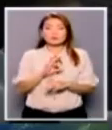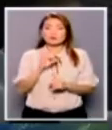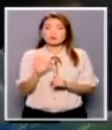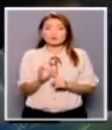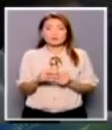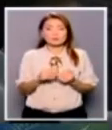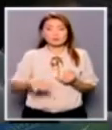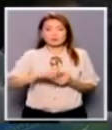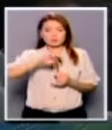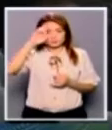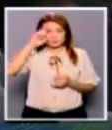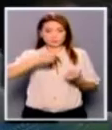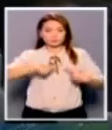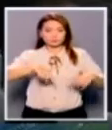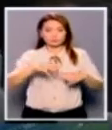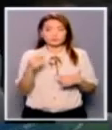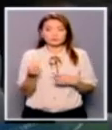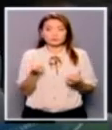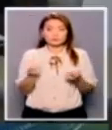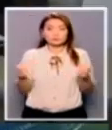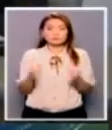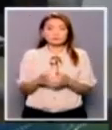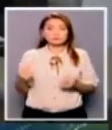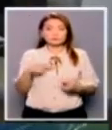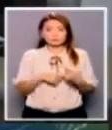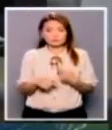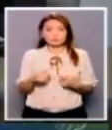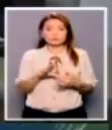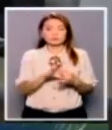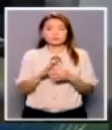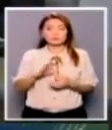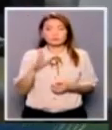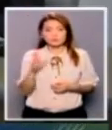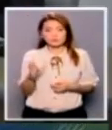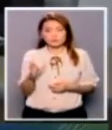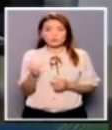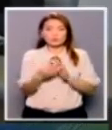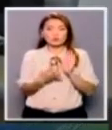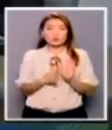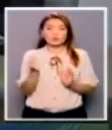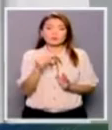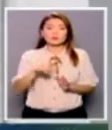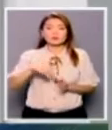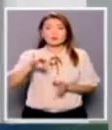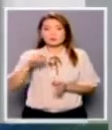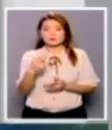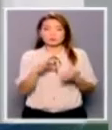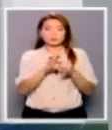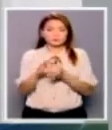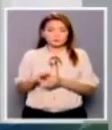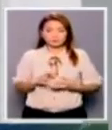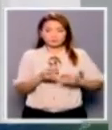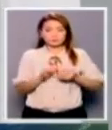мақсаты жергілікті мемлекеттік органдар мен қоғамдық ұйымдар арасында байланыс орнату. 19 түрлі ұлттың басын біріктірген